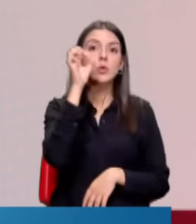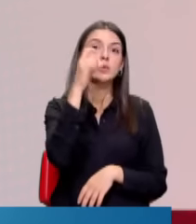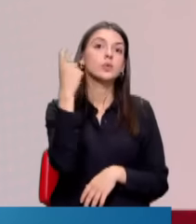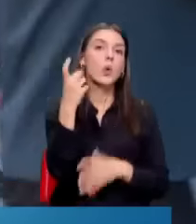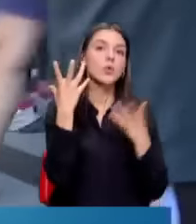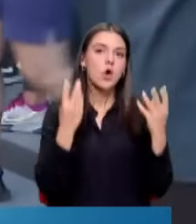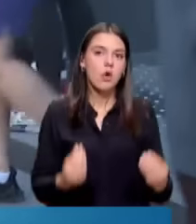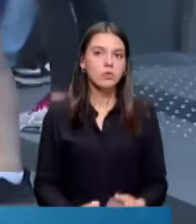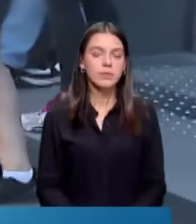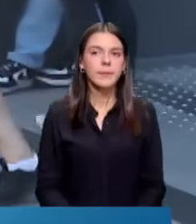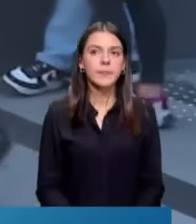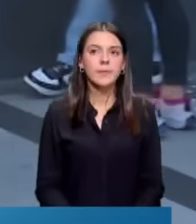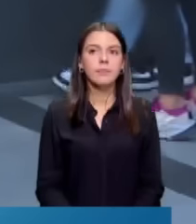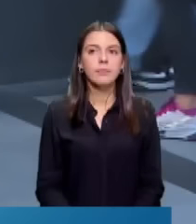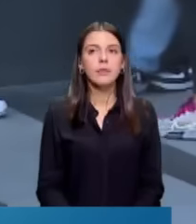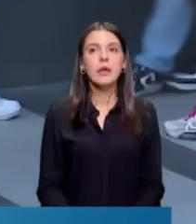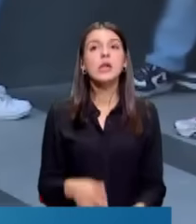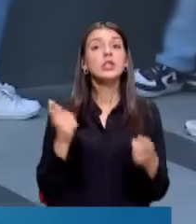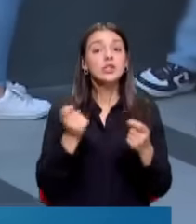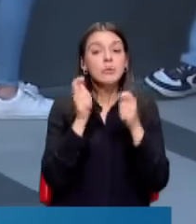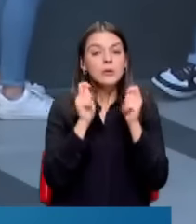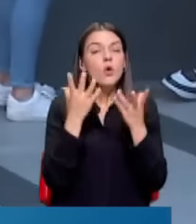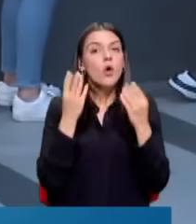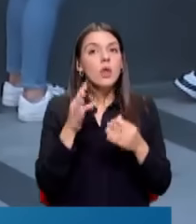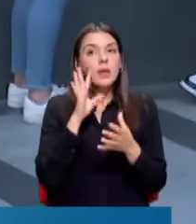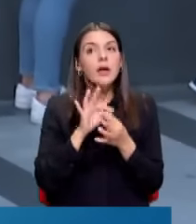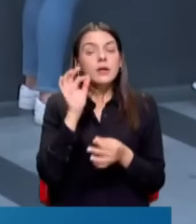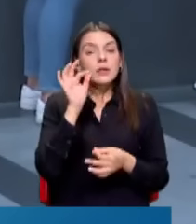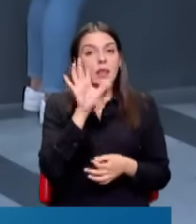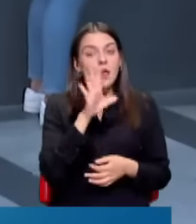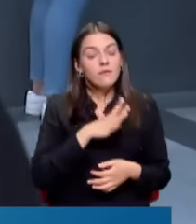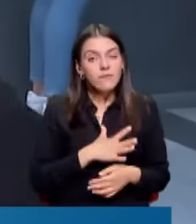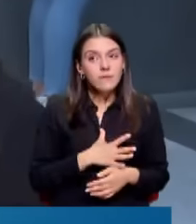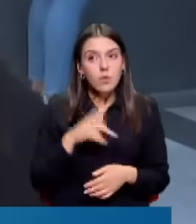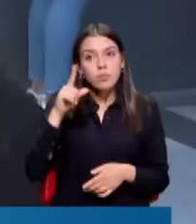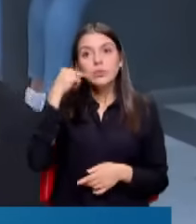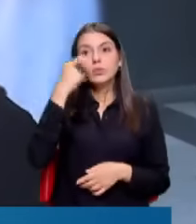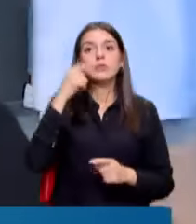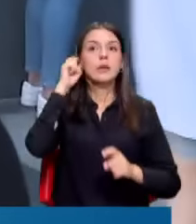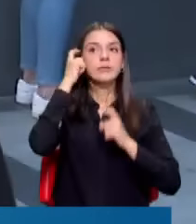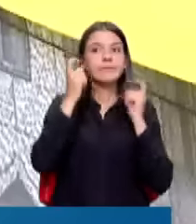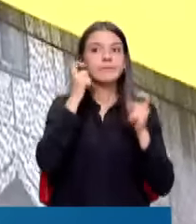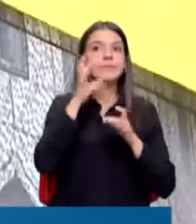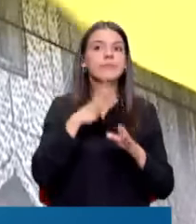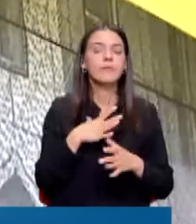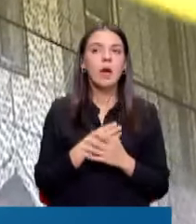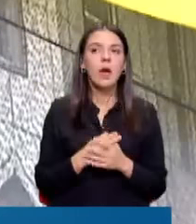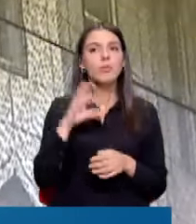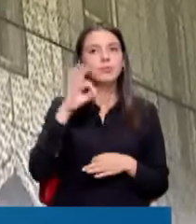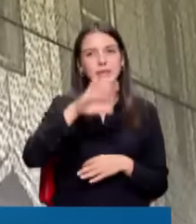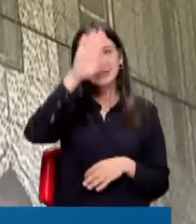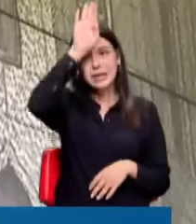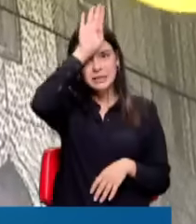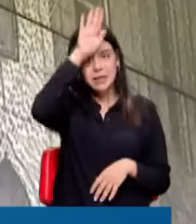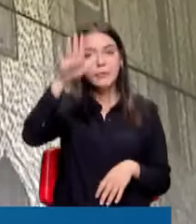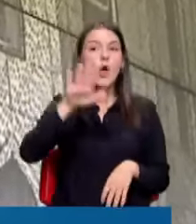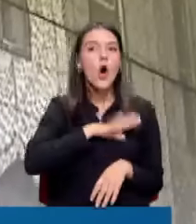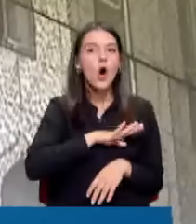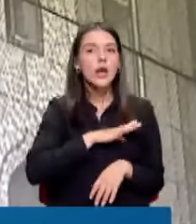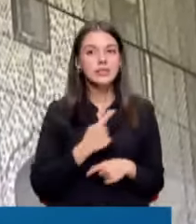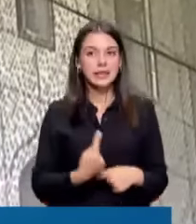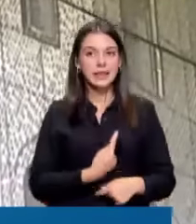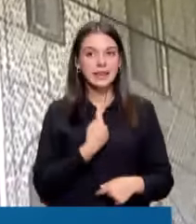878.909 oldu. Part-time çalışmak zorunda olanlar var. O yüzden kaygılandırıyor tabii hepimizi. Burası İstanbul'da öğrencilerin